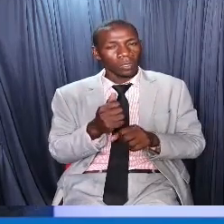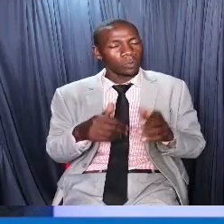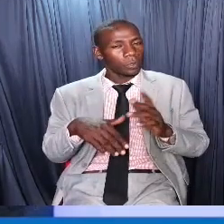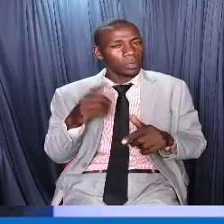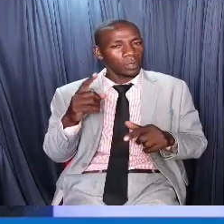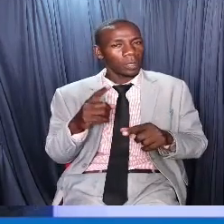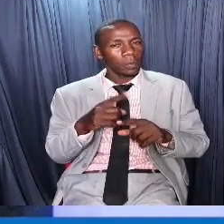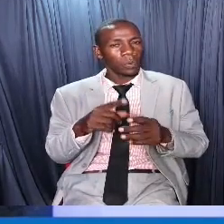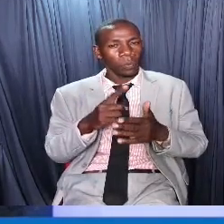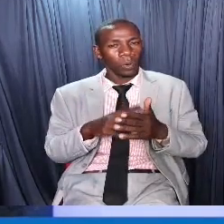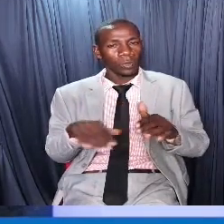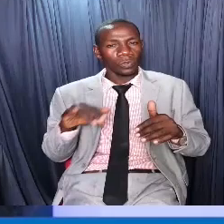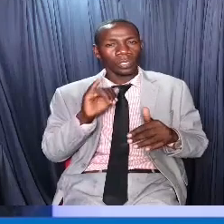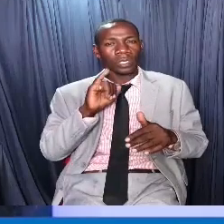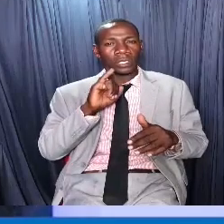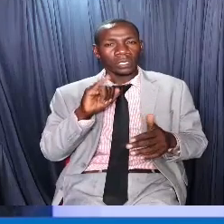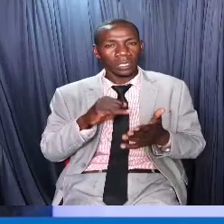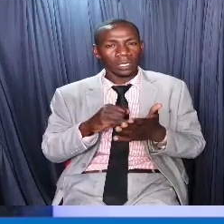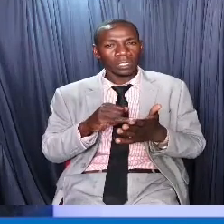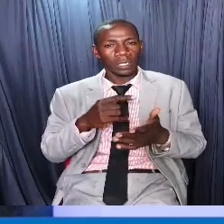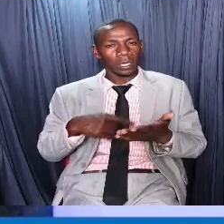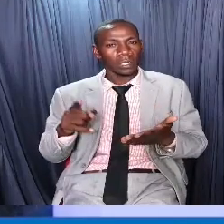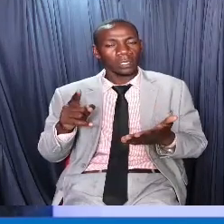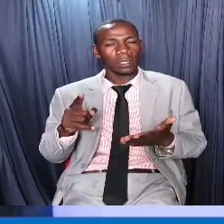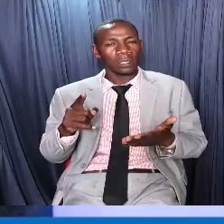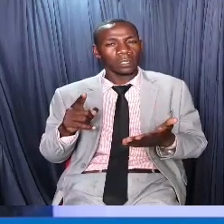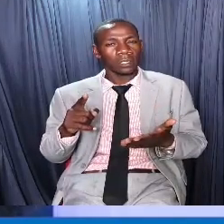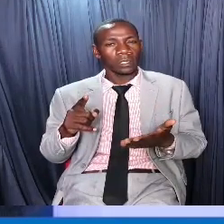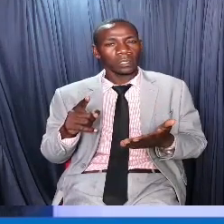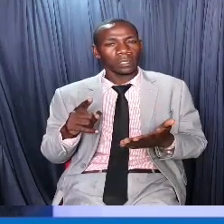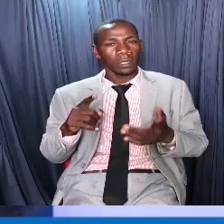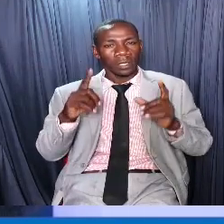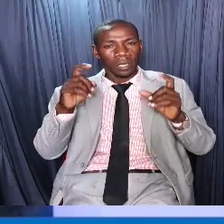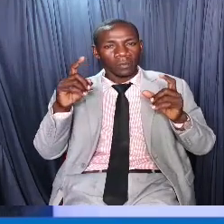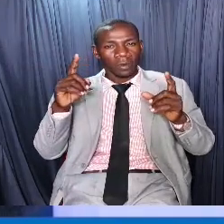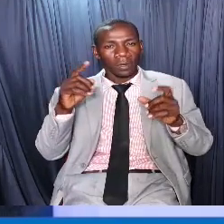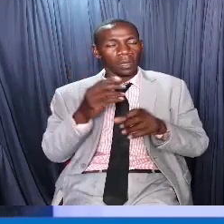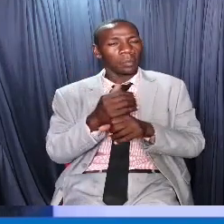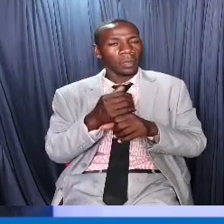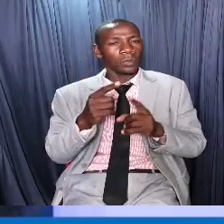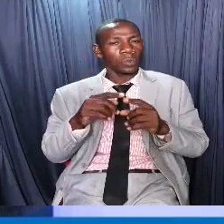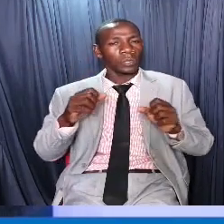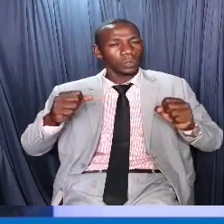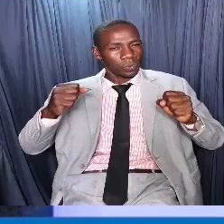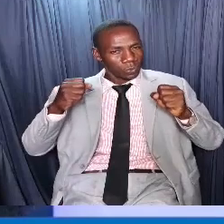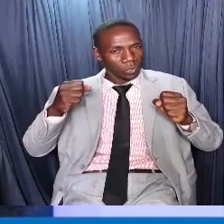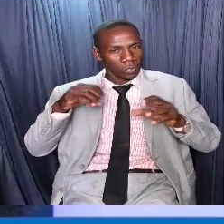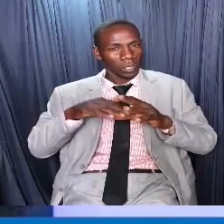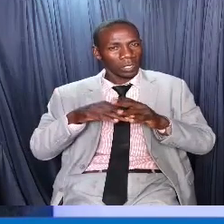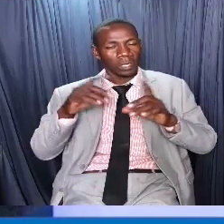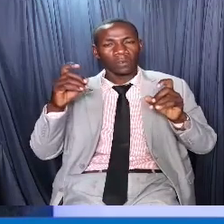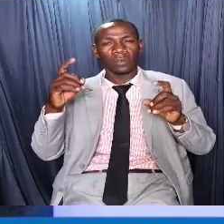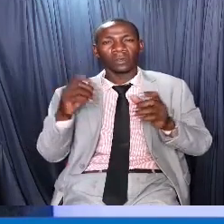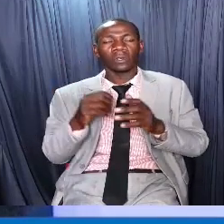prospering. Lakini je, utendalo ni jema? But now what you are doing, is it right? Na shetani ufanya mtu awe shupavu kwa mabaya. And the devil will make one be